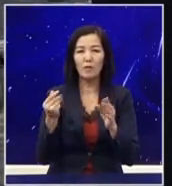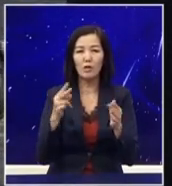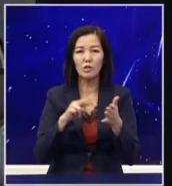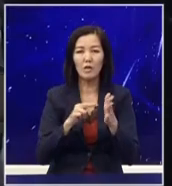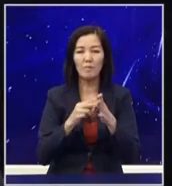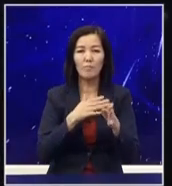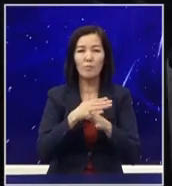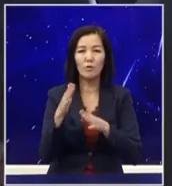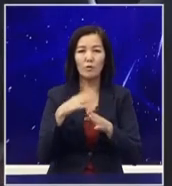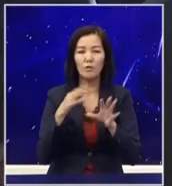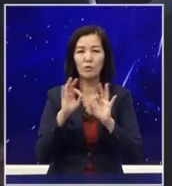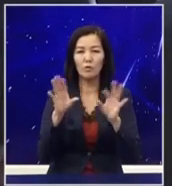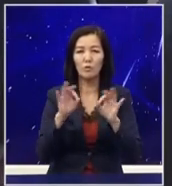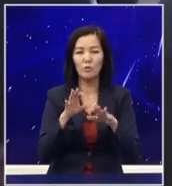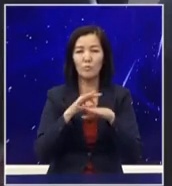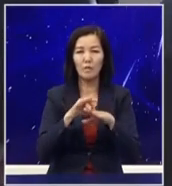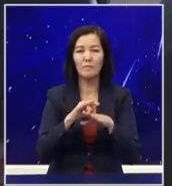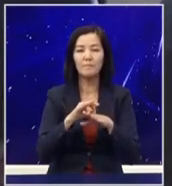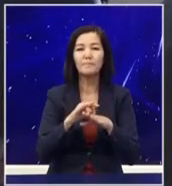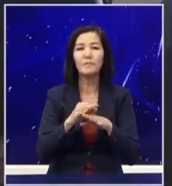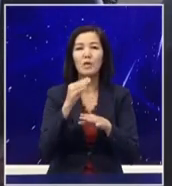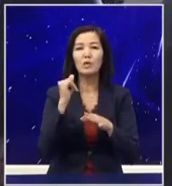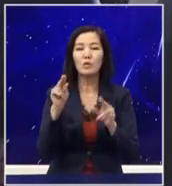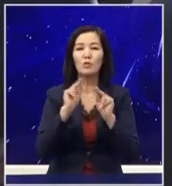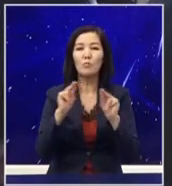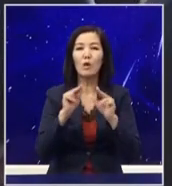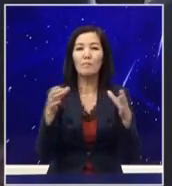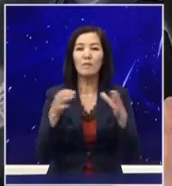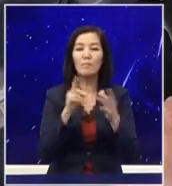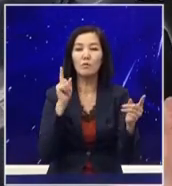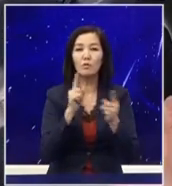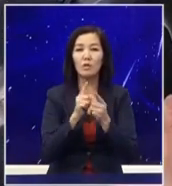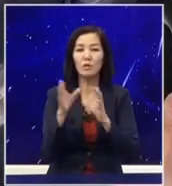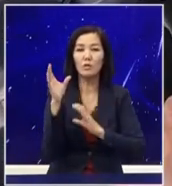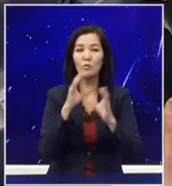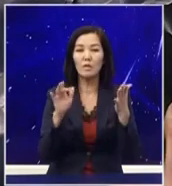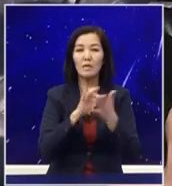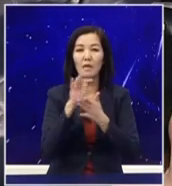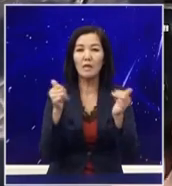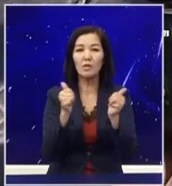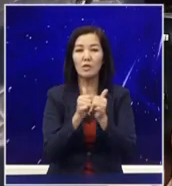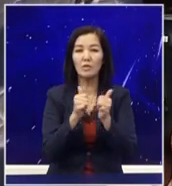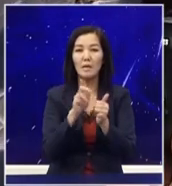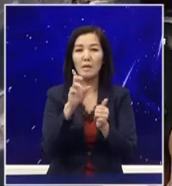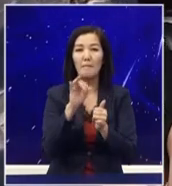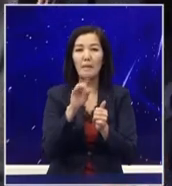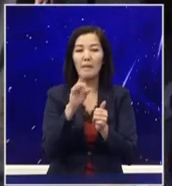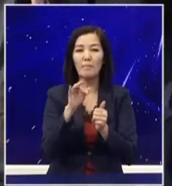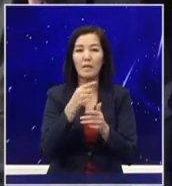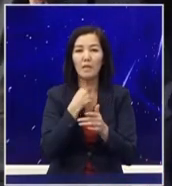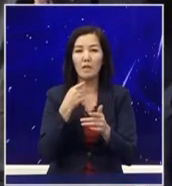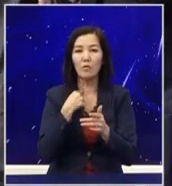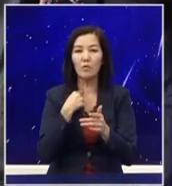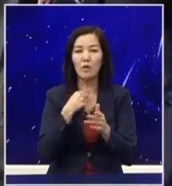берді. Түсіндіріп жатырмыз. Бас партия өкілі жетсулық мұғалімдермен де жүздесті. Студенттер қалашыға аумағында Бауыржан Байбек